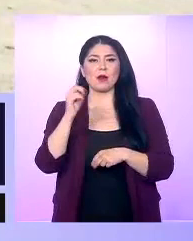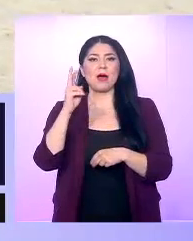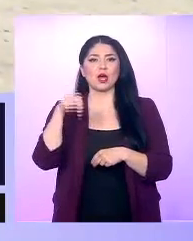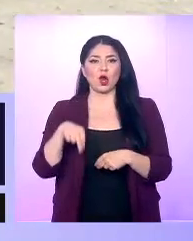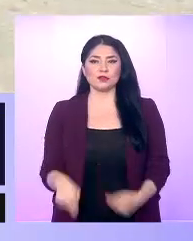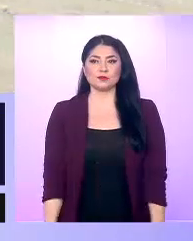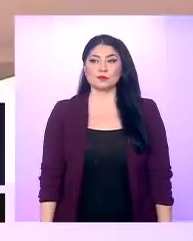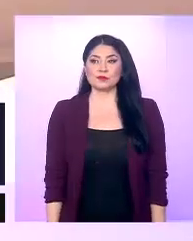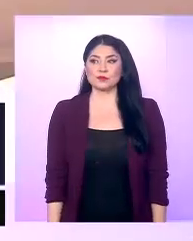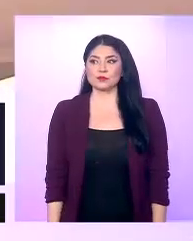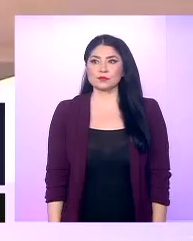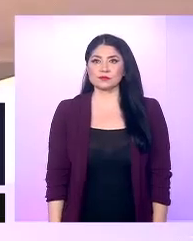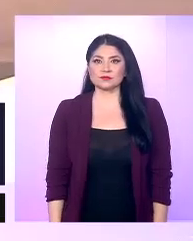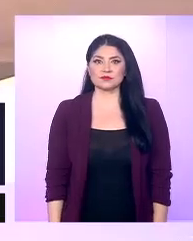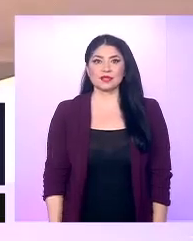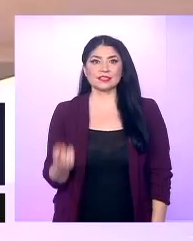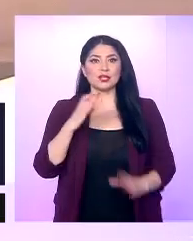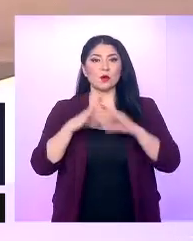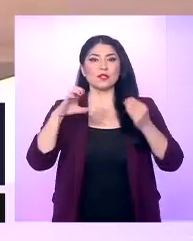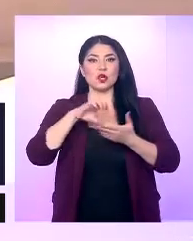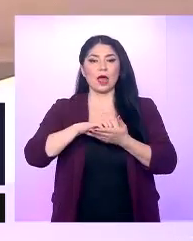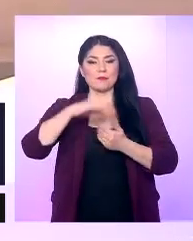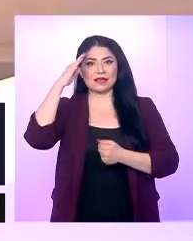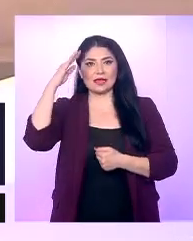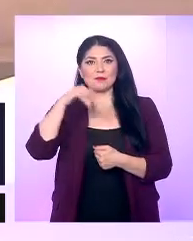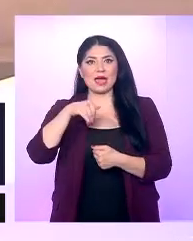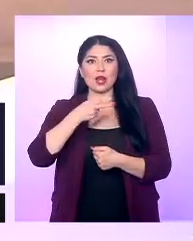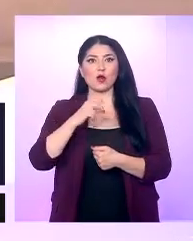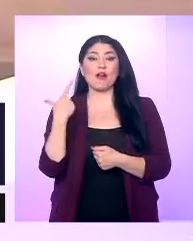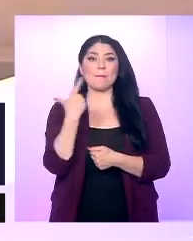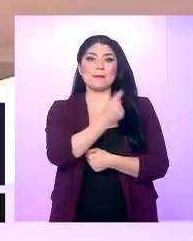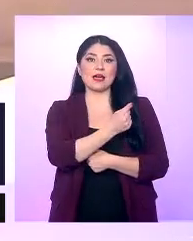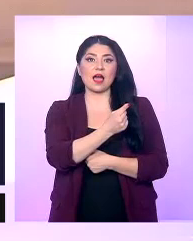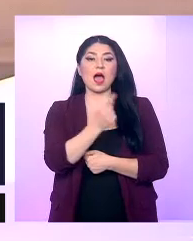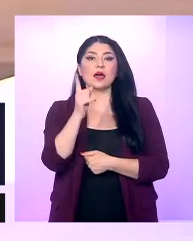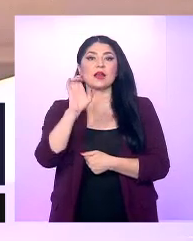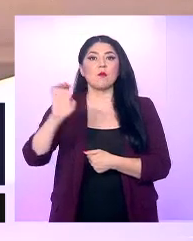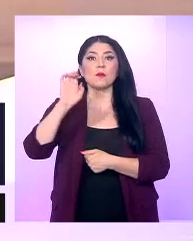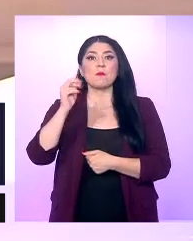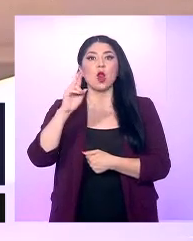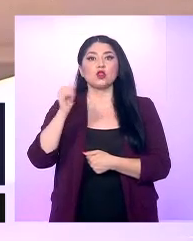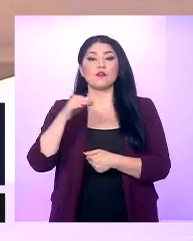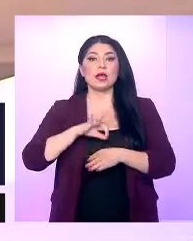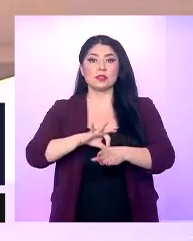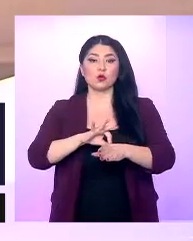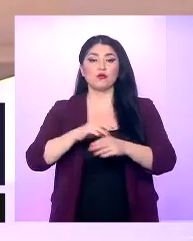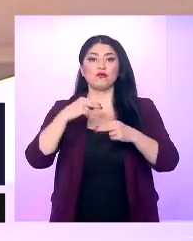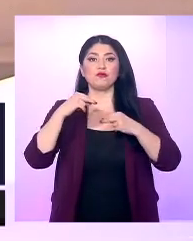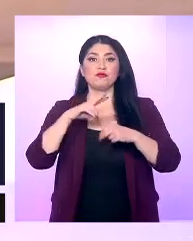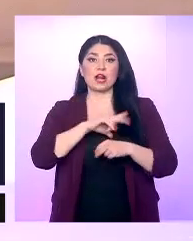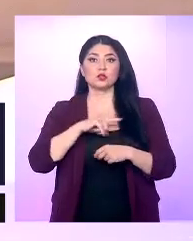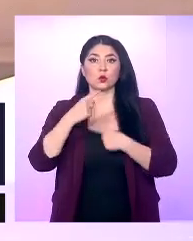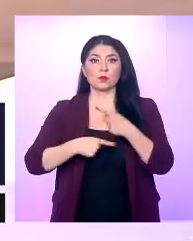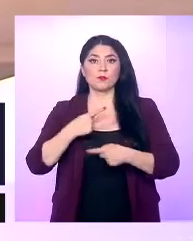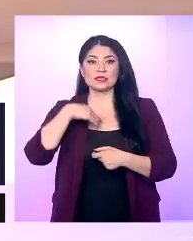Macron. Din România, de la baza Cogălnicianu, Emmanuel Macron va pleca apoi spre Republica Moldova. Liderul francez urmează să ajungă